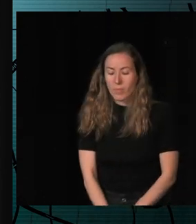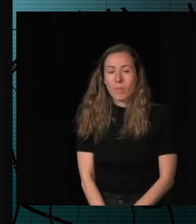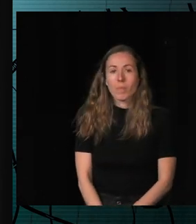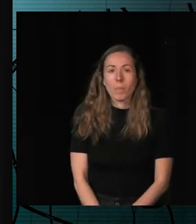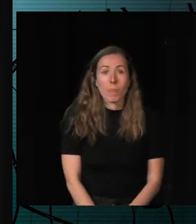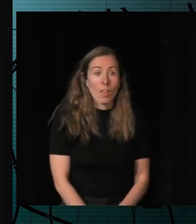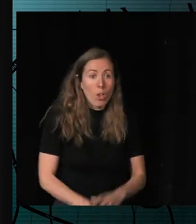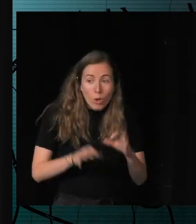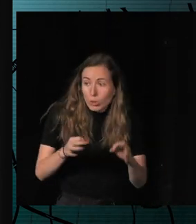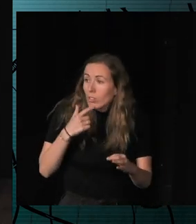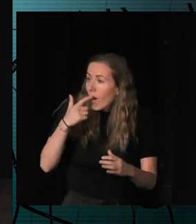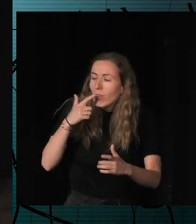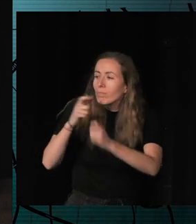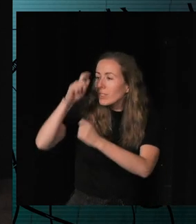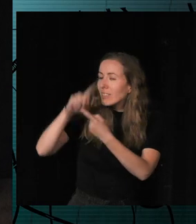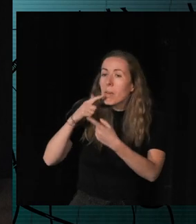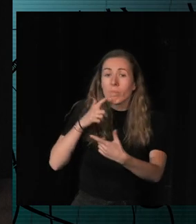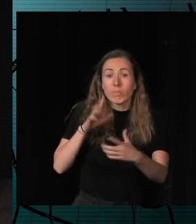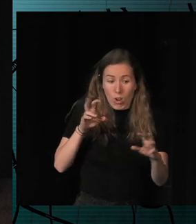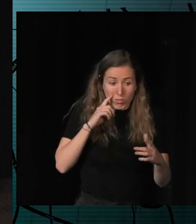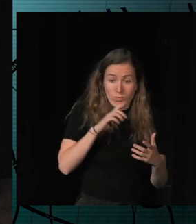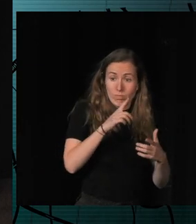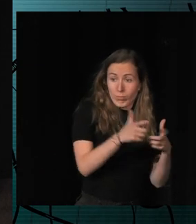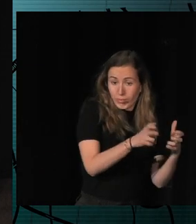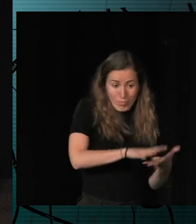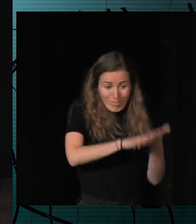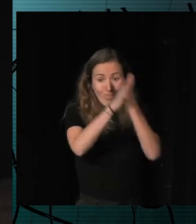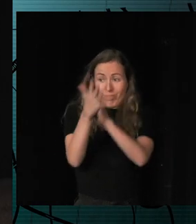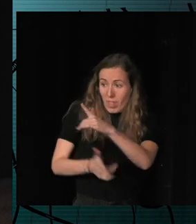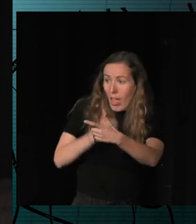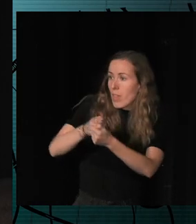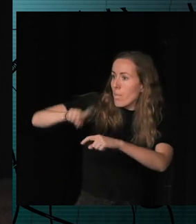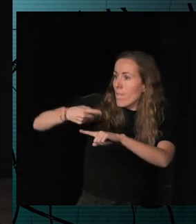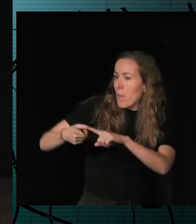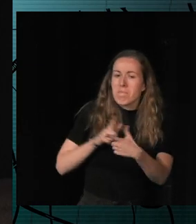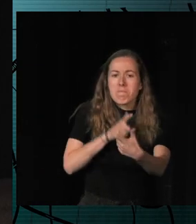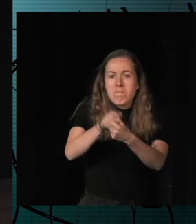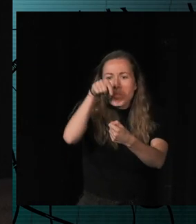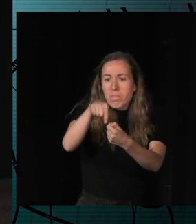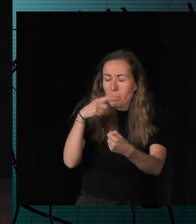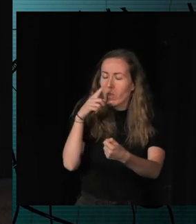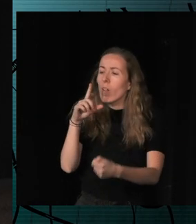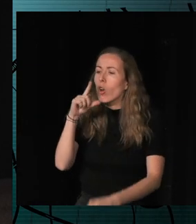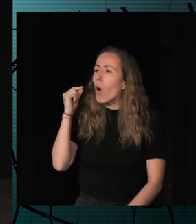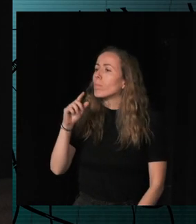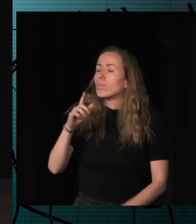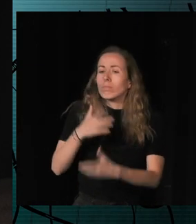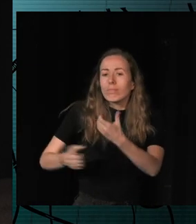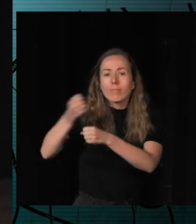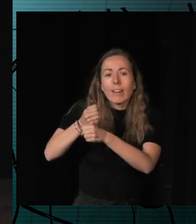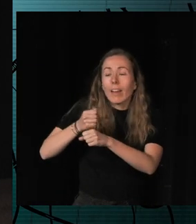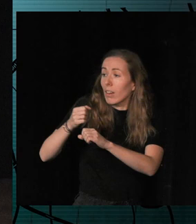euh Christophe Gans il fait il va piocher différentes choses dans surtout dans les trois premiers jeux